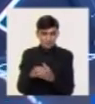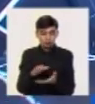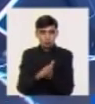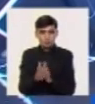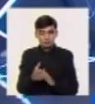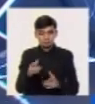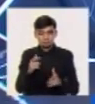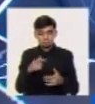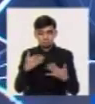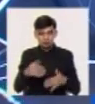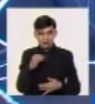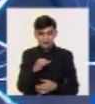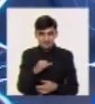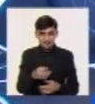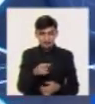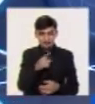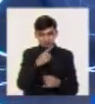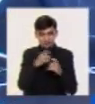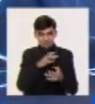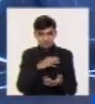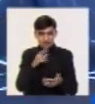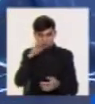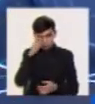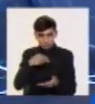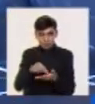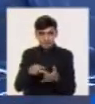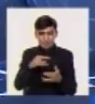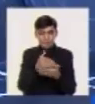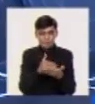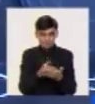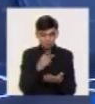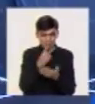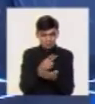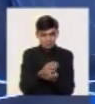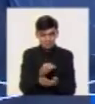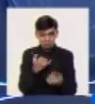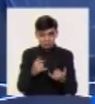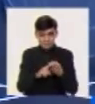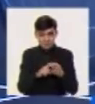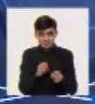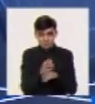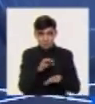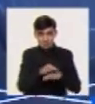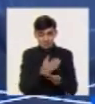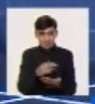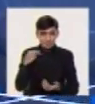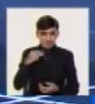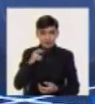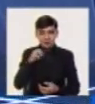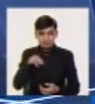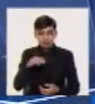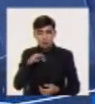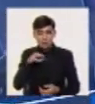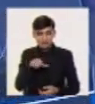шарт жасасқан. Бұл ақпарат мемлекеттік сатып алу порталында жарияланған. Ал жұқпалы індет тарап жатқан уақытта президент Қасым-Жомарт Тоқаевтың